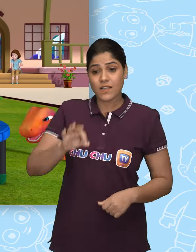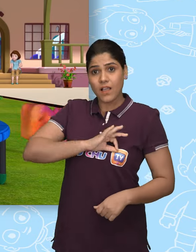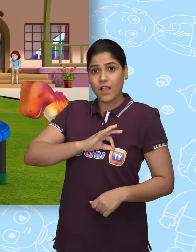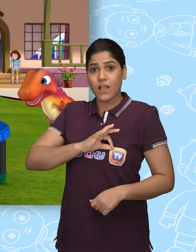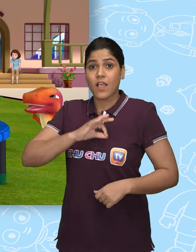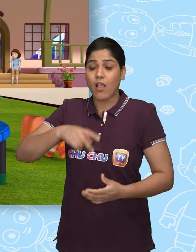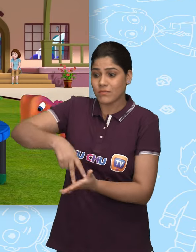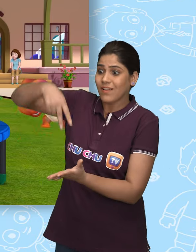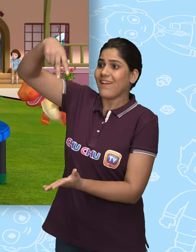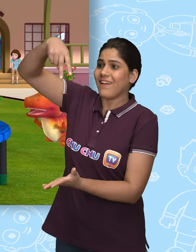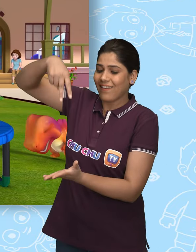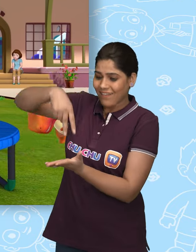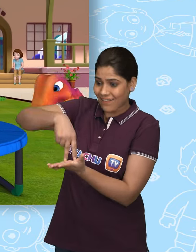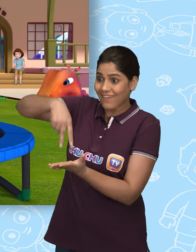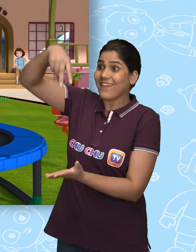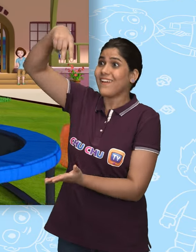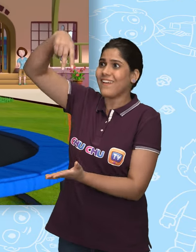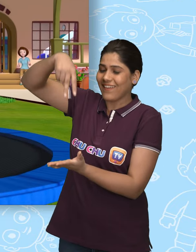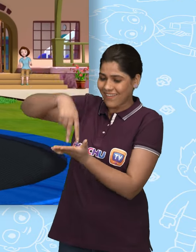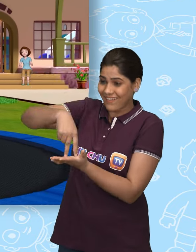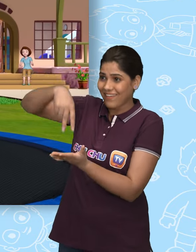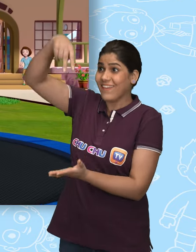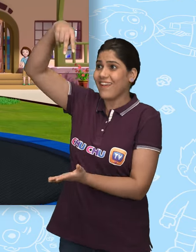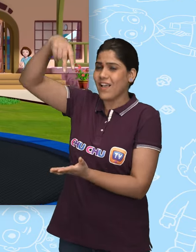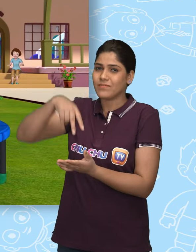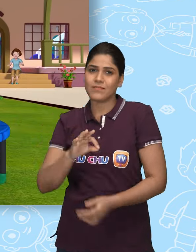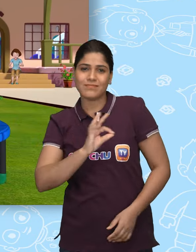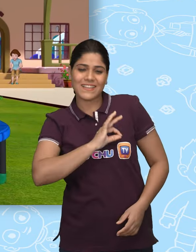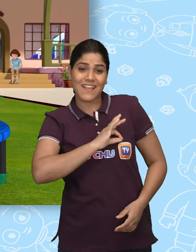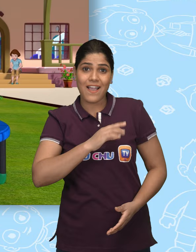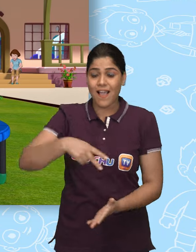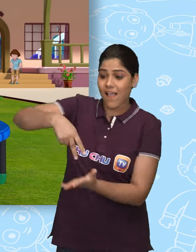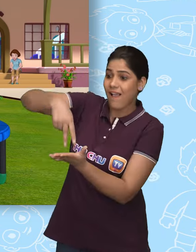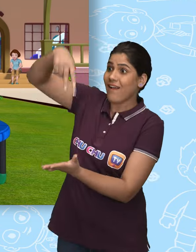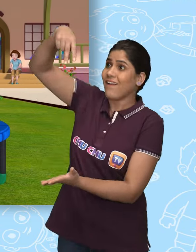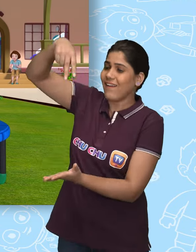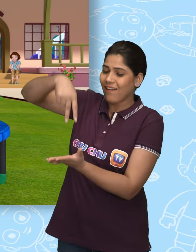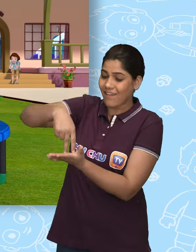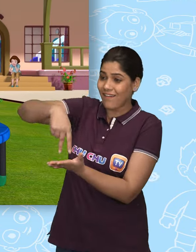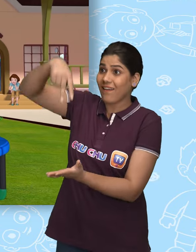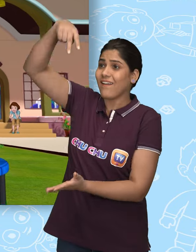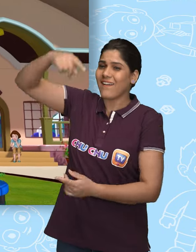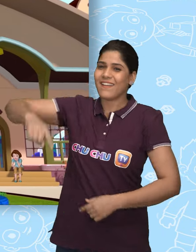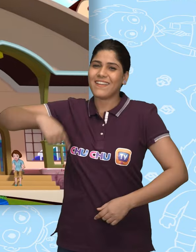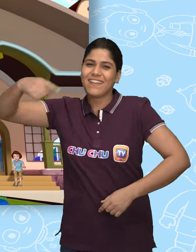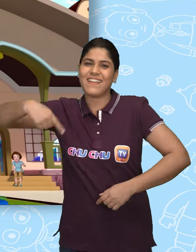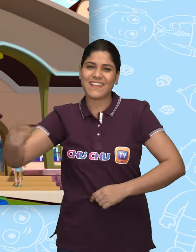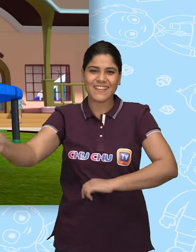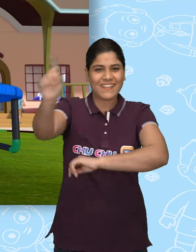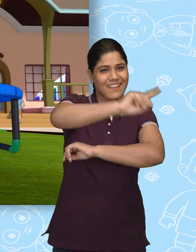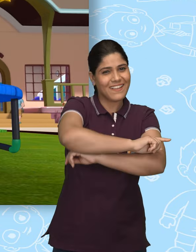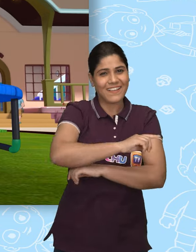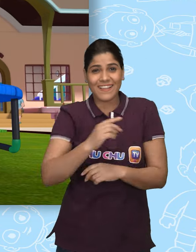मुझे पसंद है ऊंचा कूदना, ऊंचा कूदना, ऊंचा कूदना। मुझे पसंद है ऊंचा कूदना हर